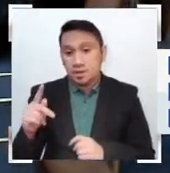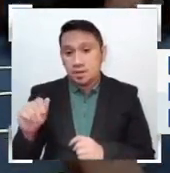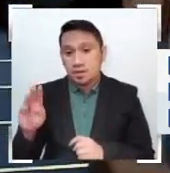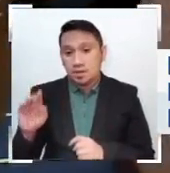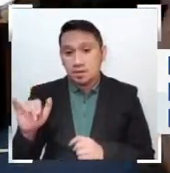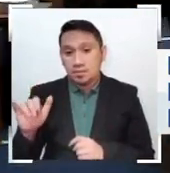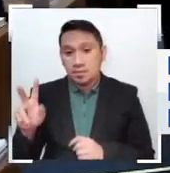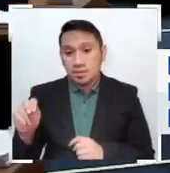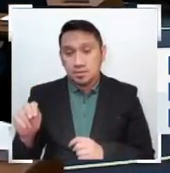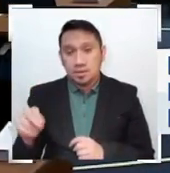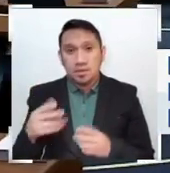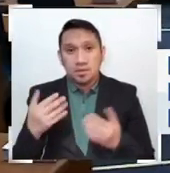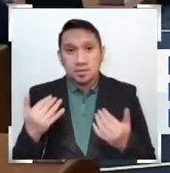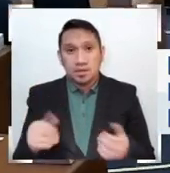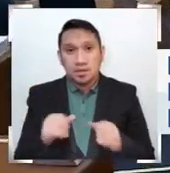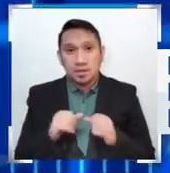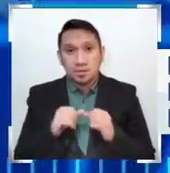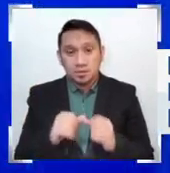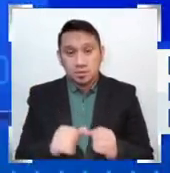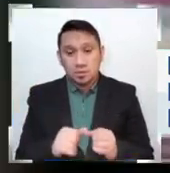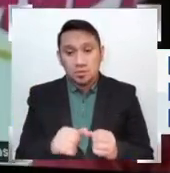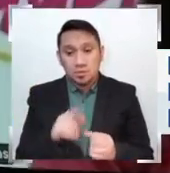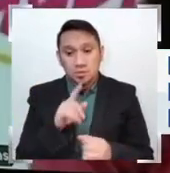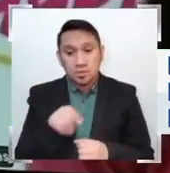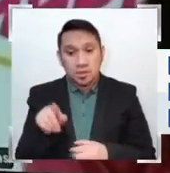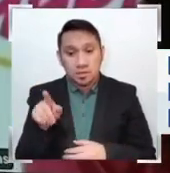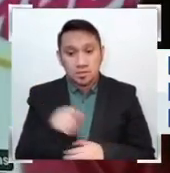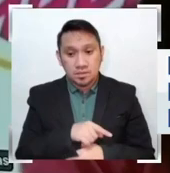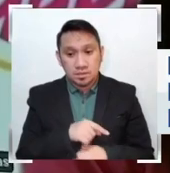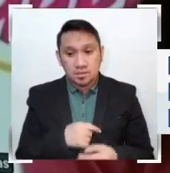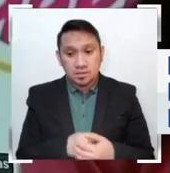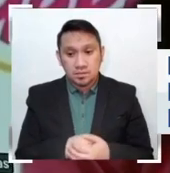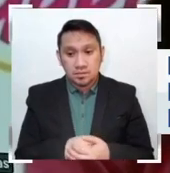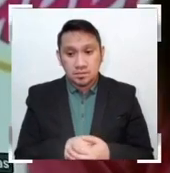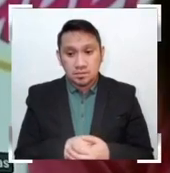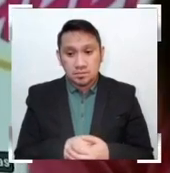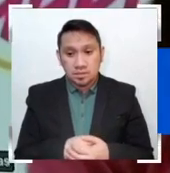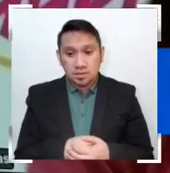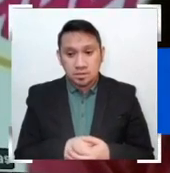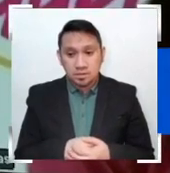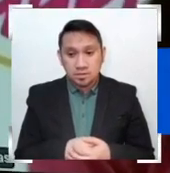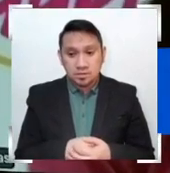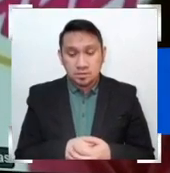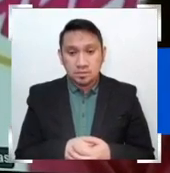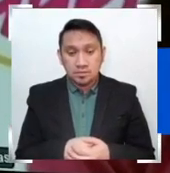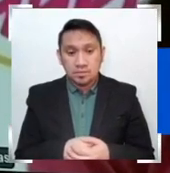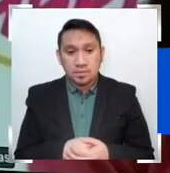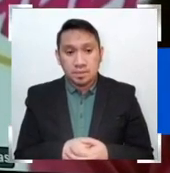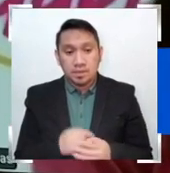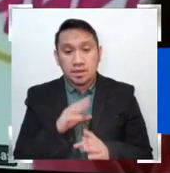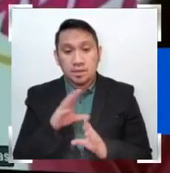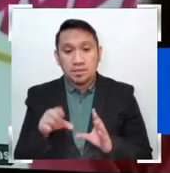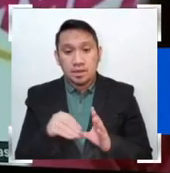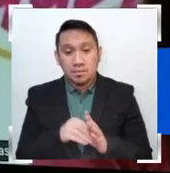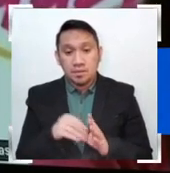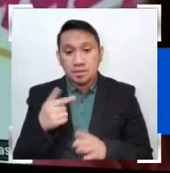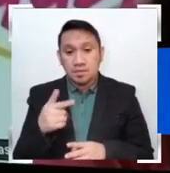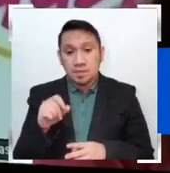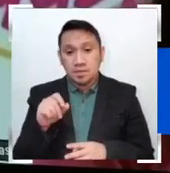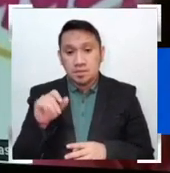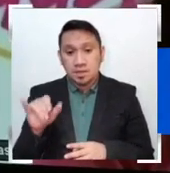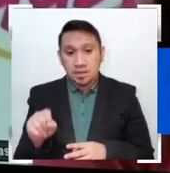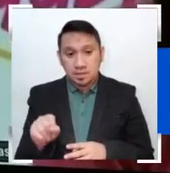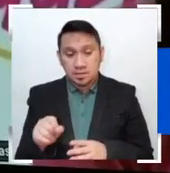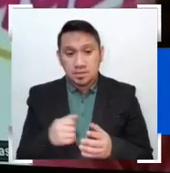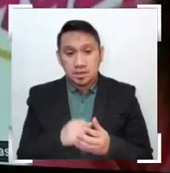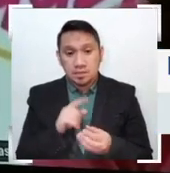ang tuluyang pagbabasura sa panukala. Kahit tanggalin pa ang GSIS at SSS sa pagkukuhanan